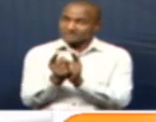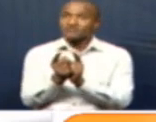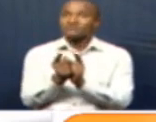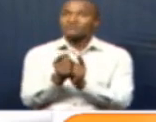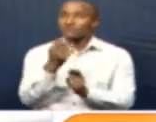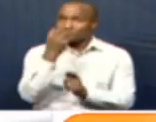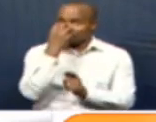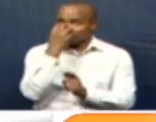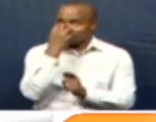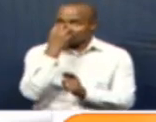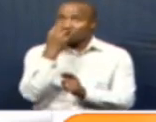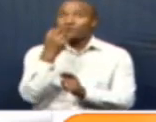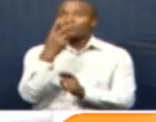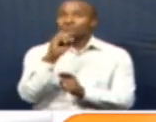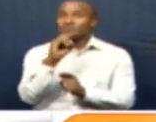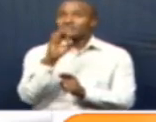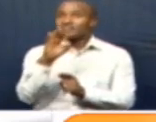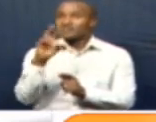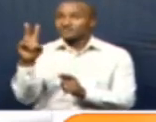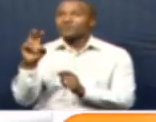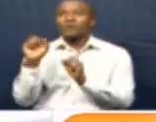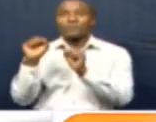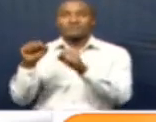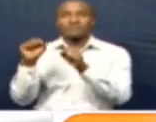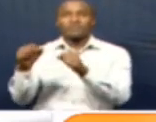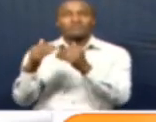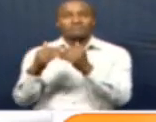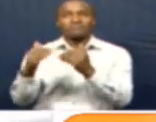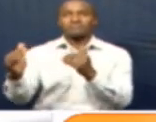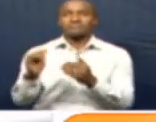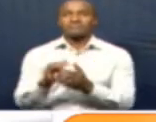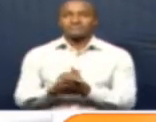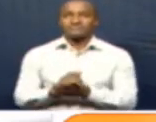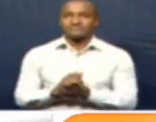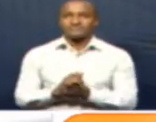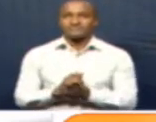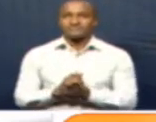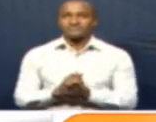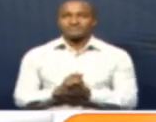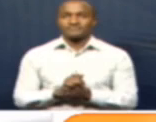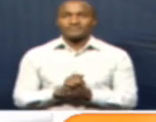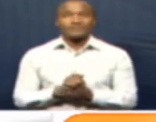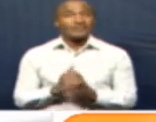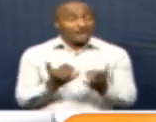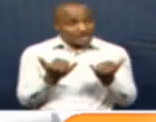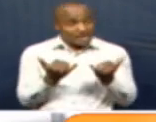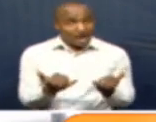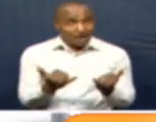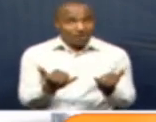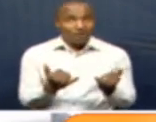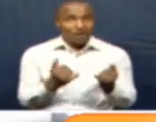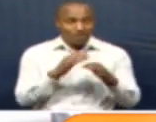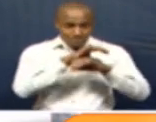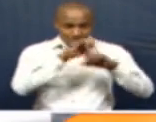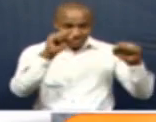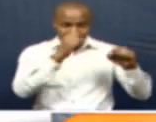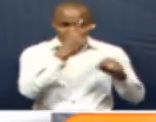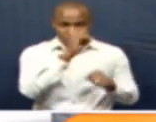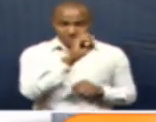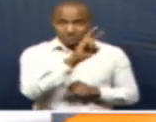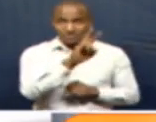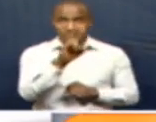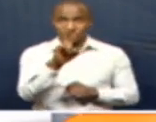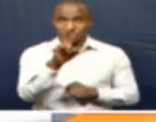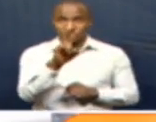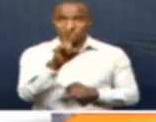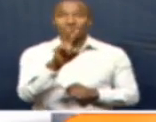yake ndio tukuona hapo 2032 kupambana na watu wengine hapo mbele. Safari hii mwenye atakuwa rais 2022 ni